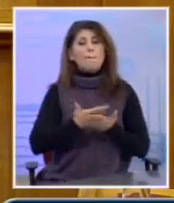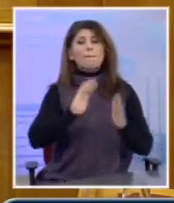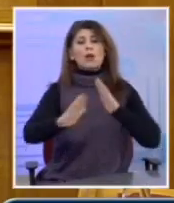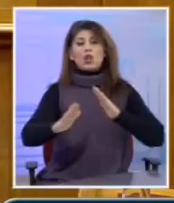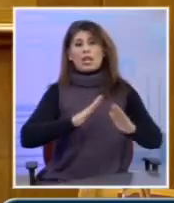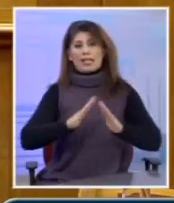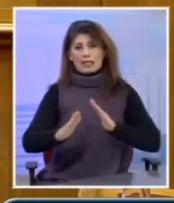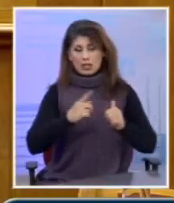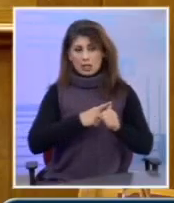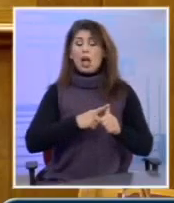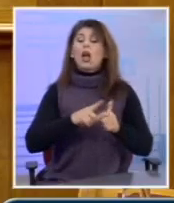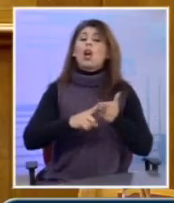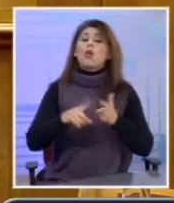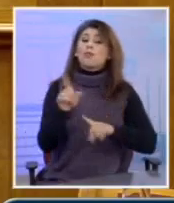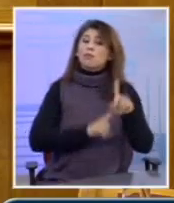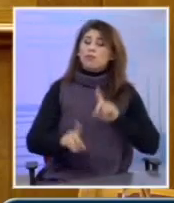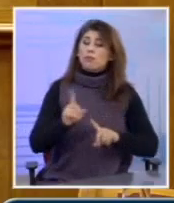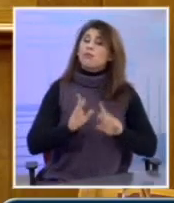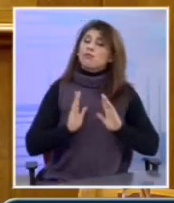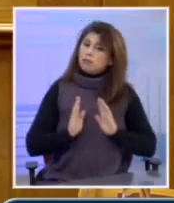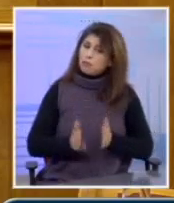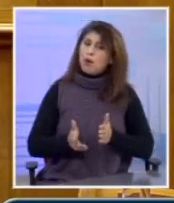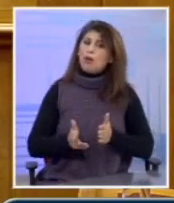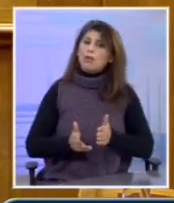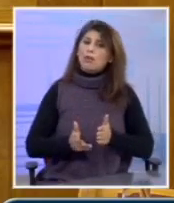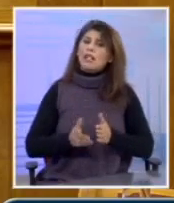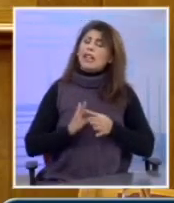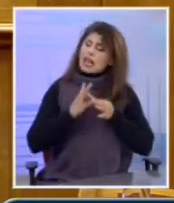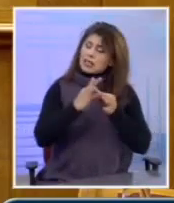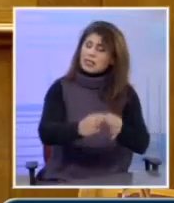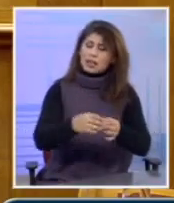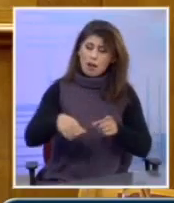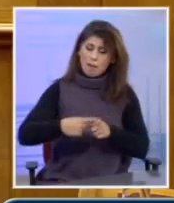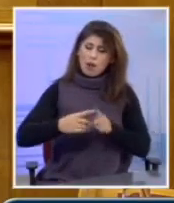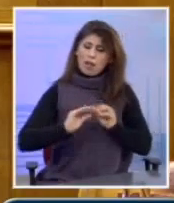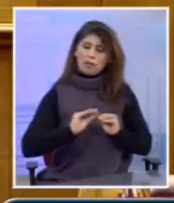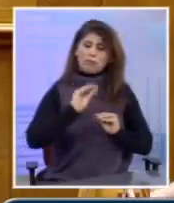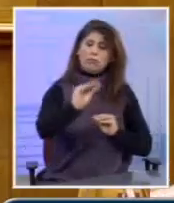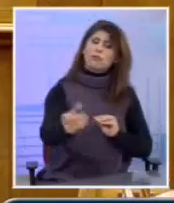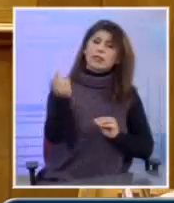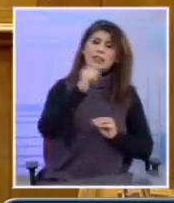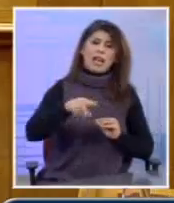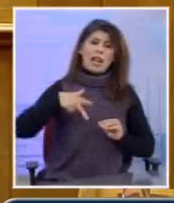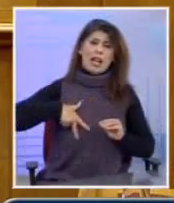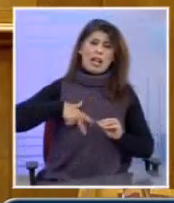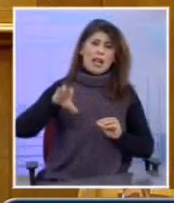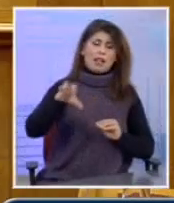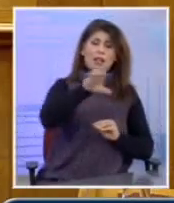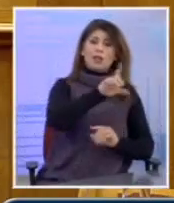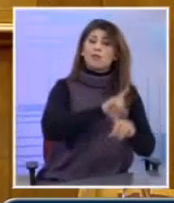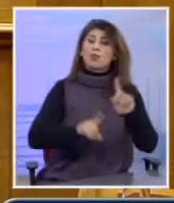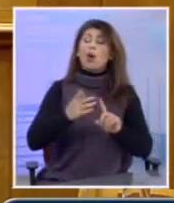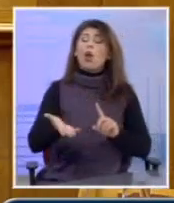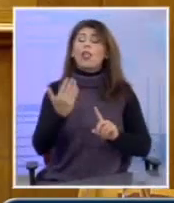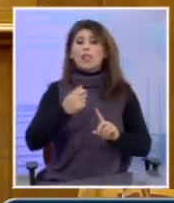αυτούς μπορούν να προχωρήσουν και να πάνε στις χώρες όπου θέλουν να πάνε, τι γίνεται με κάποιους οι οποίοι δεν έχουν το δικαίωμα, και αυτά είναι τα μεγάλα